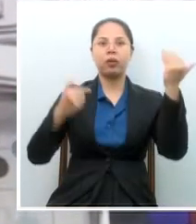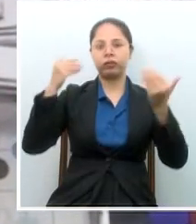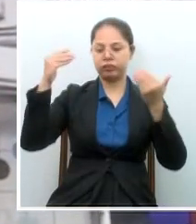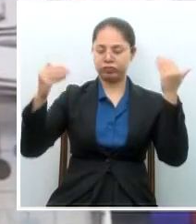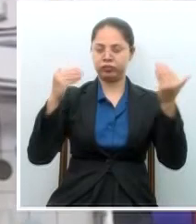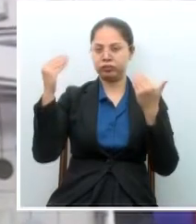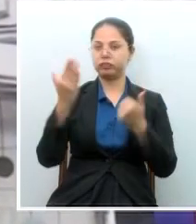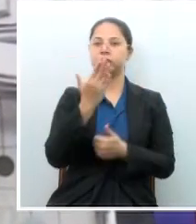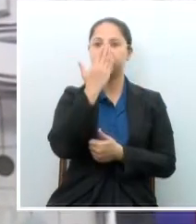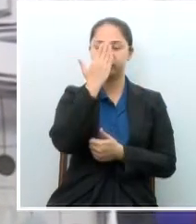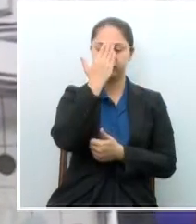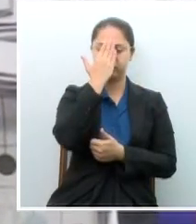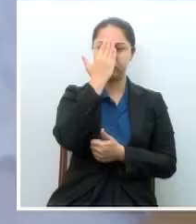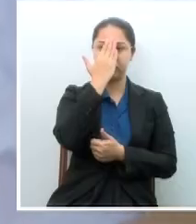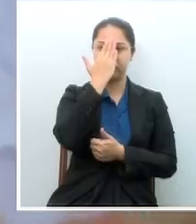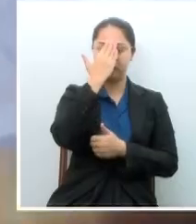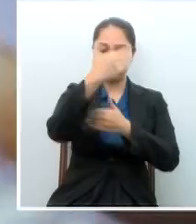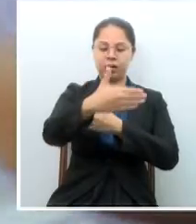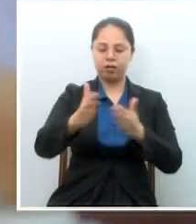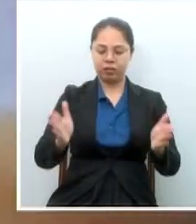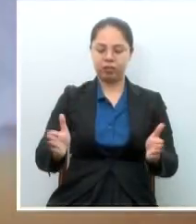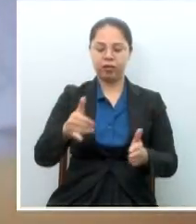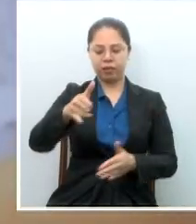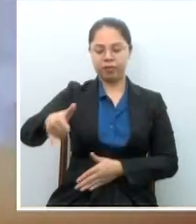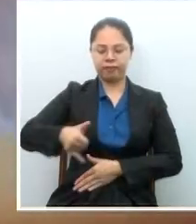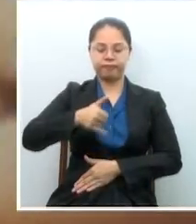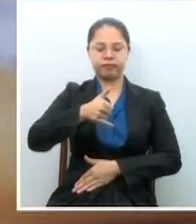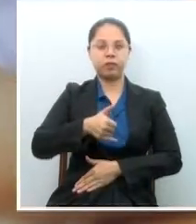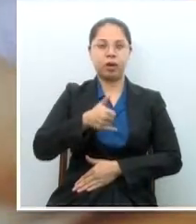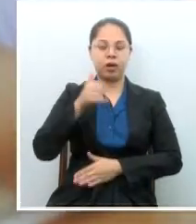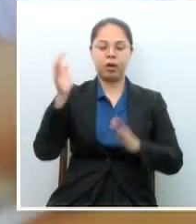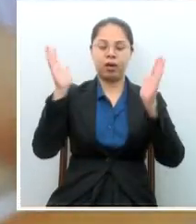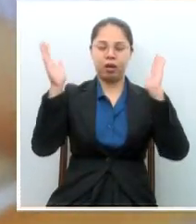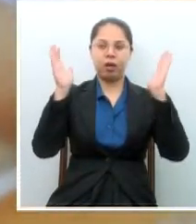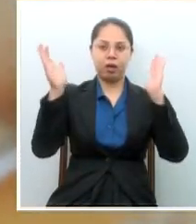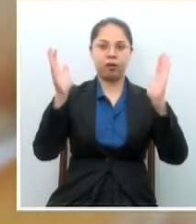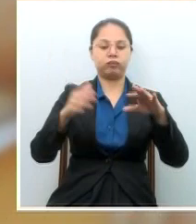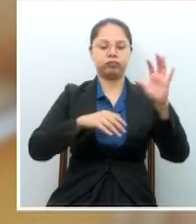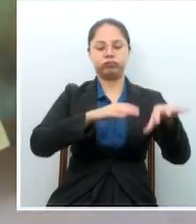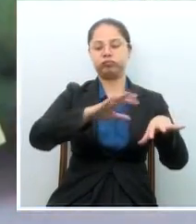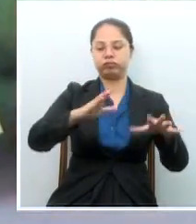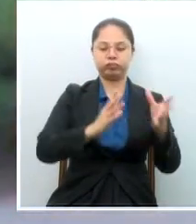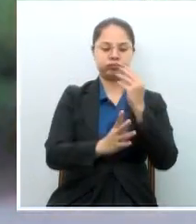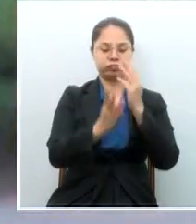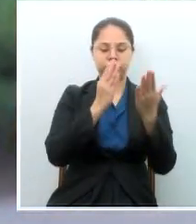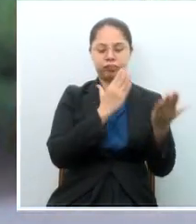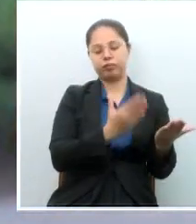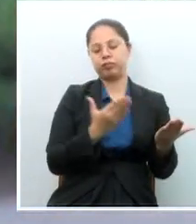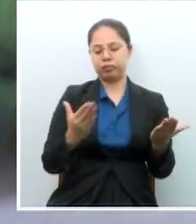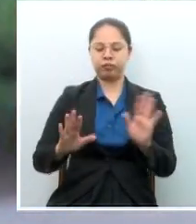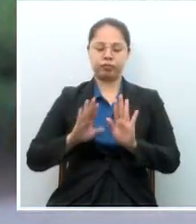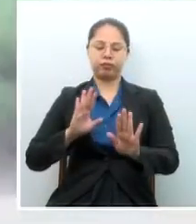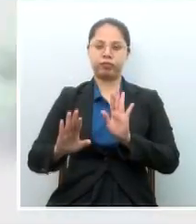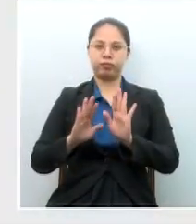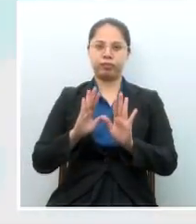หน้าชั้นเรียนโดยการพรีเซนต์งานนะครับคุณครูให้พวกเราไปสืบค้นข้อมูลจากหลายๆแหล่งและนํามาเปรียบเทียบเพื่อนําเสนอหน้